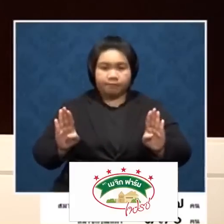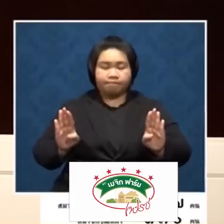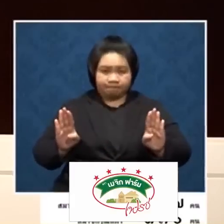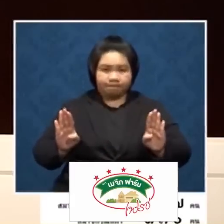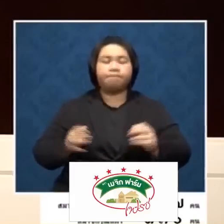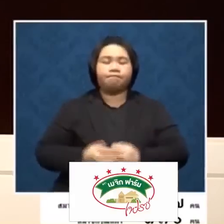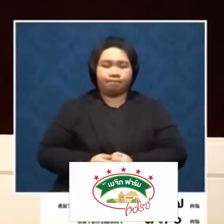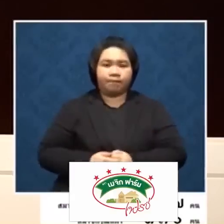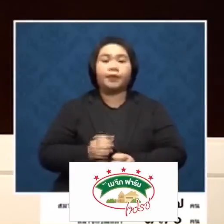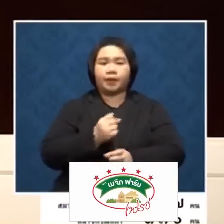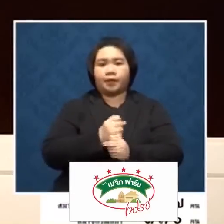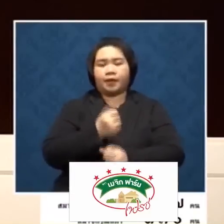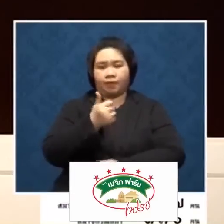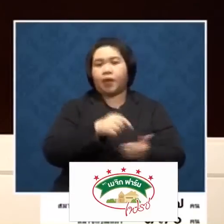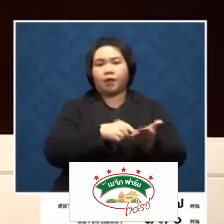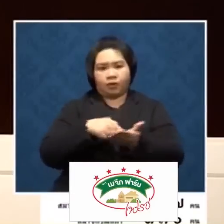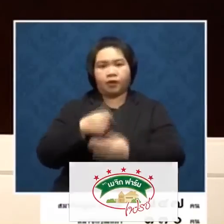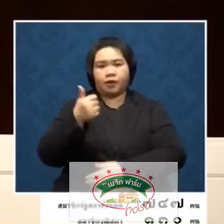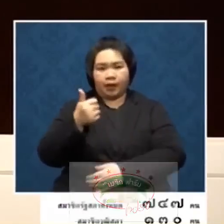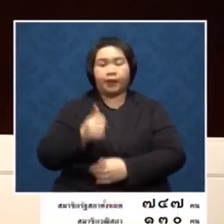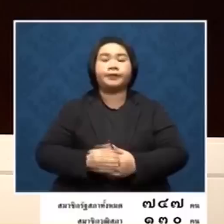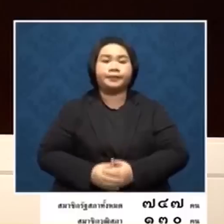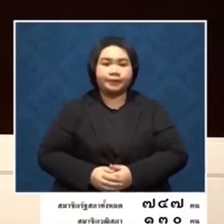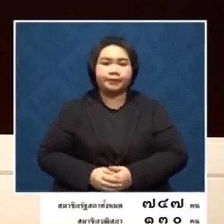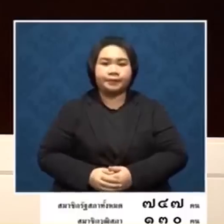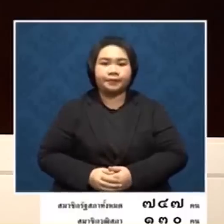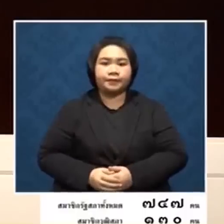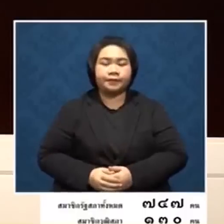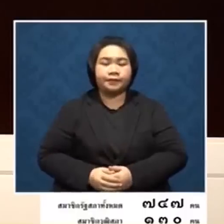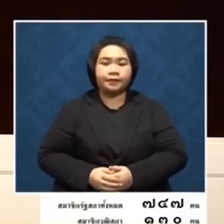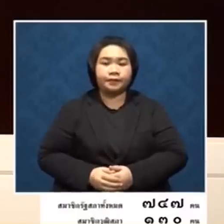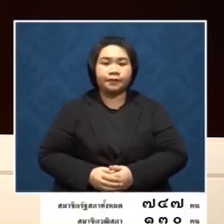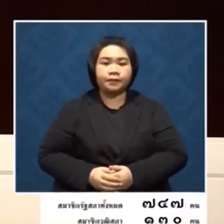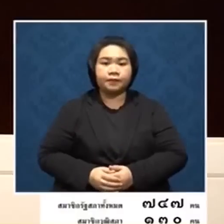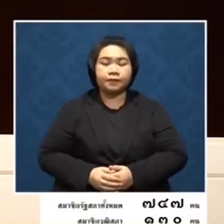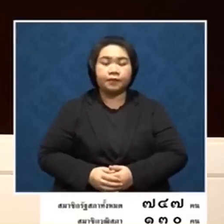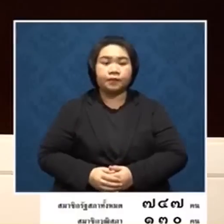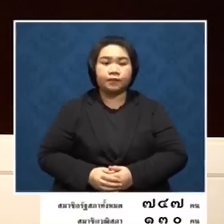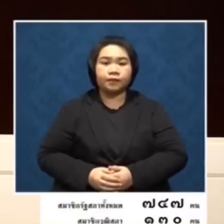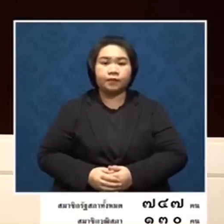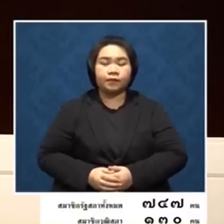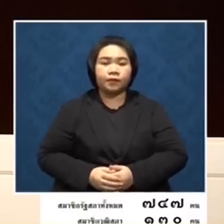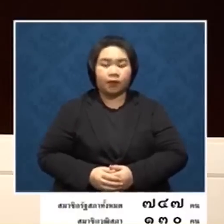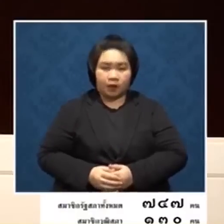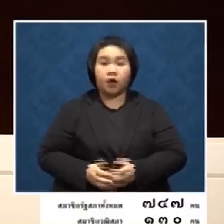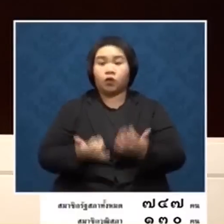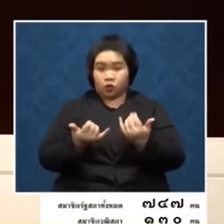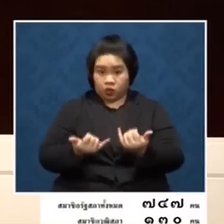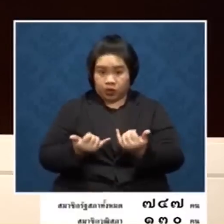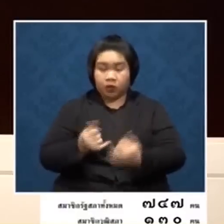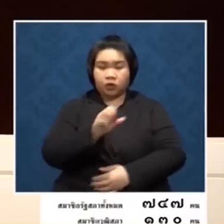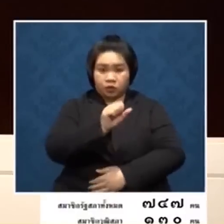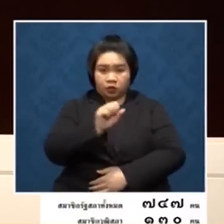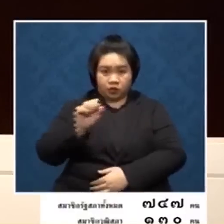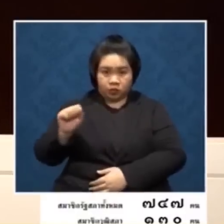า 11:30 นค่ะภายหลังจากสสของพรรคก้าวไกลอย่างคุณรังสิมันโรมนะคะลุกขึ้นเสนอยติ